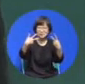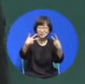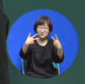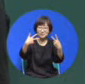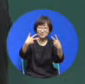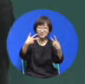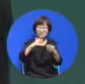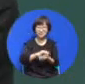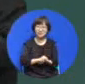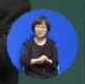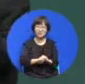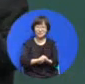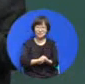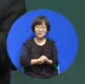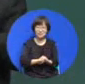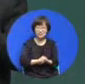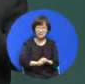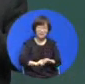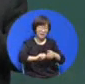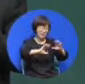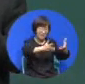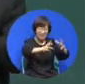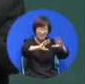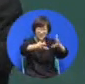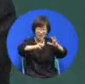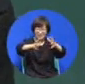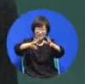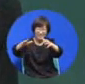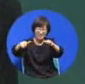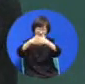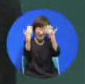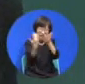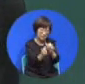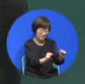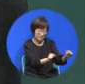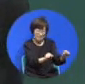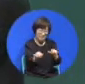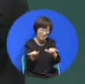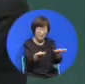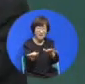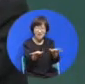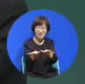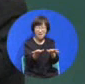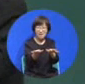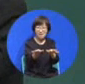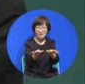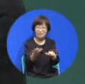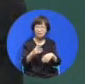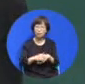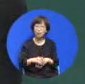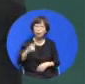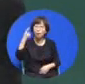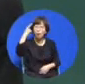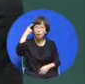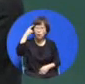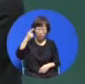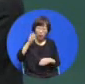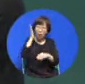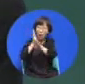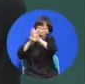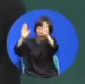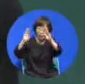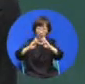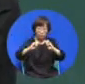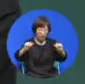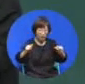7? 모든 나라가 진동하리라. I will shake all the nations. 아니, 왜 그렇습니까? Why does 왜 하늘과 땅이 진동해야